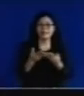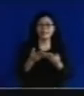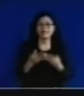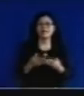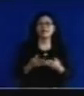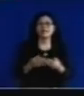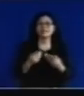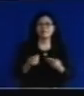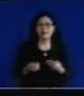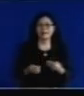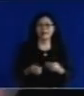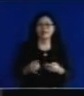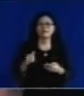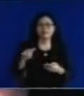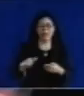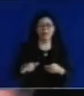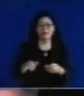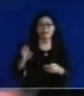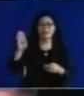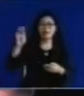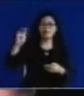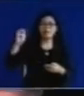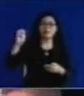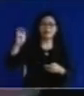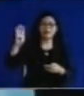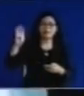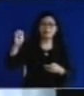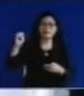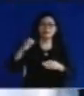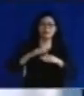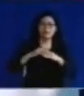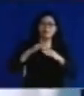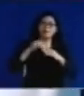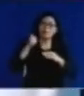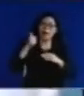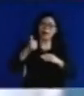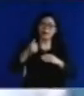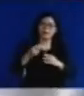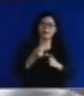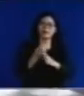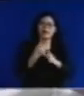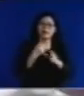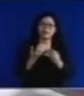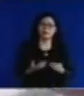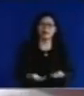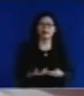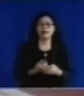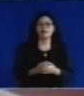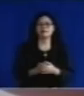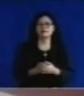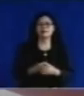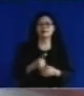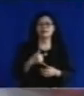Brebes akan bisa lebih baik dari sekarang. Ya, saya tahu, saya diberi kesempatan, saya tahu